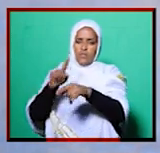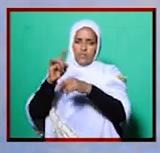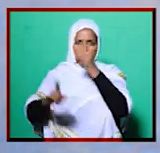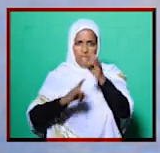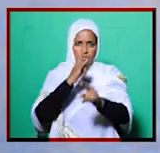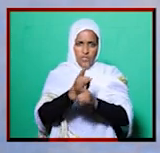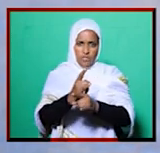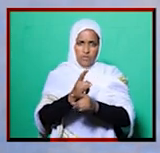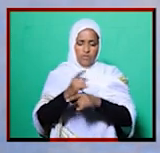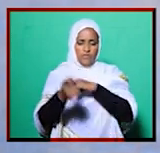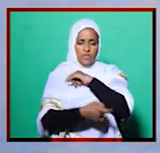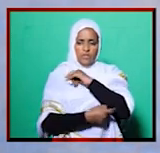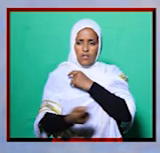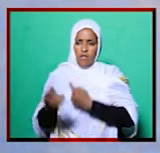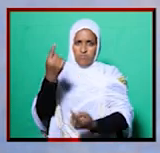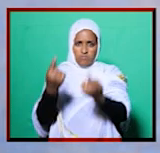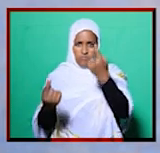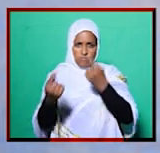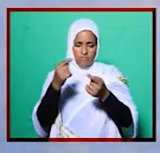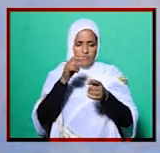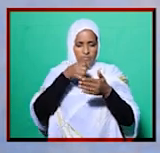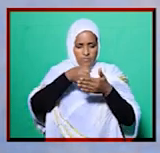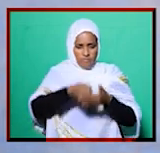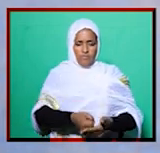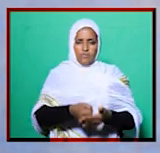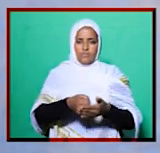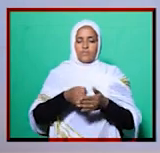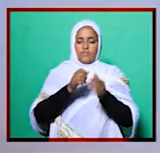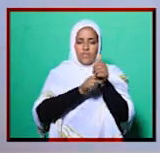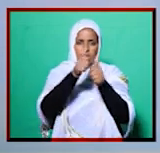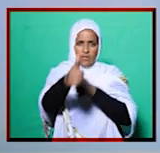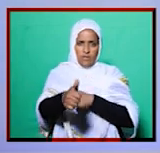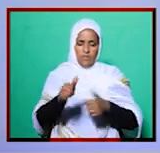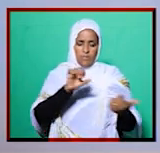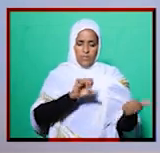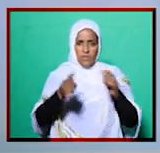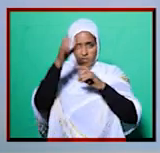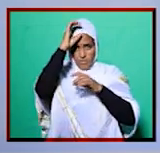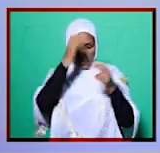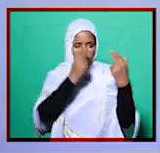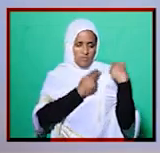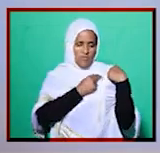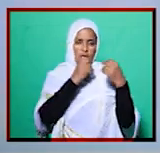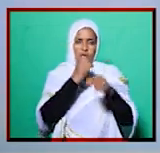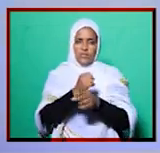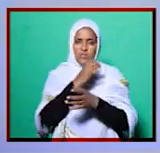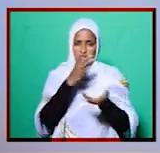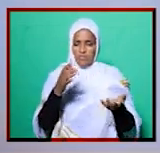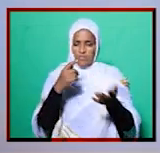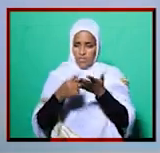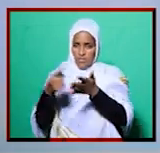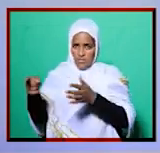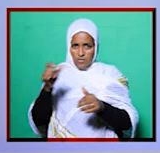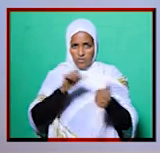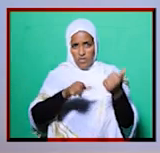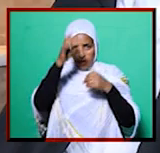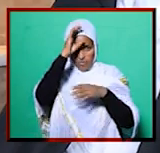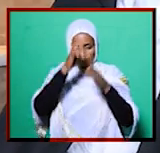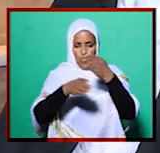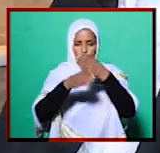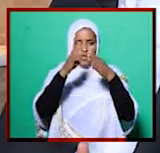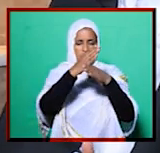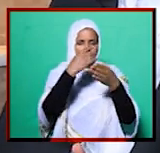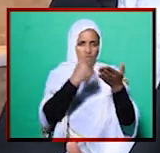ዘመናት ፈታኞች ተነስተውባታን ያን ሁሉ በጽናት ያለፈች። አሁን በጥምቀት ማዕረግ አልሰራችም። እገሌን